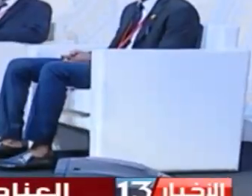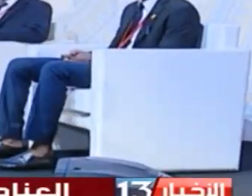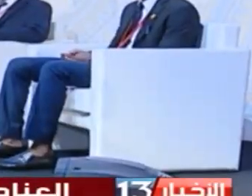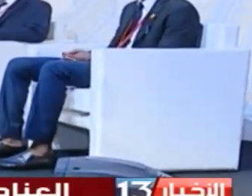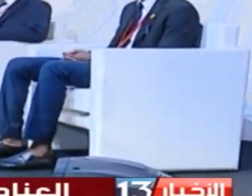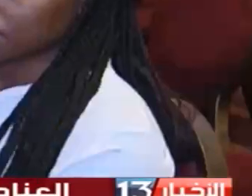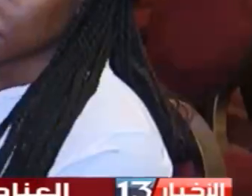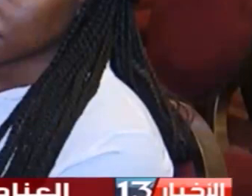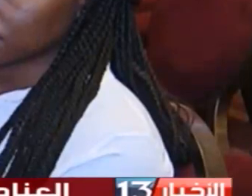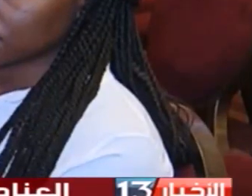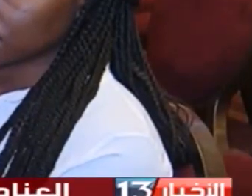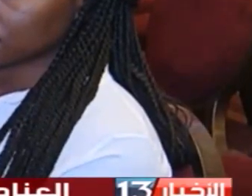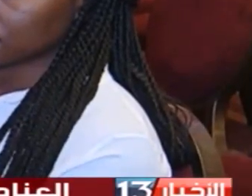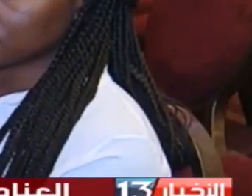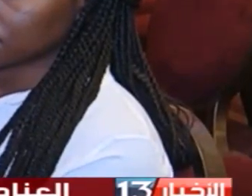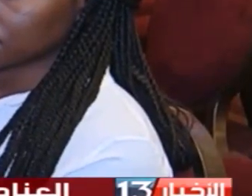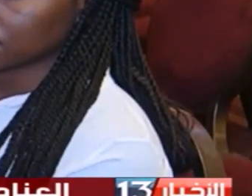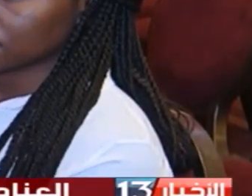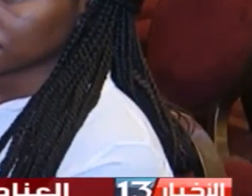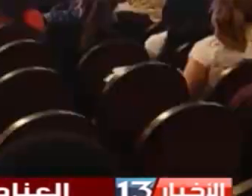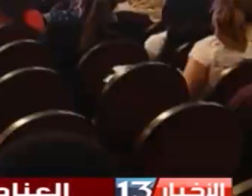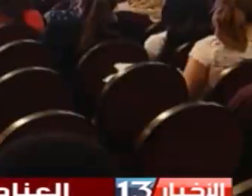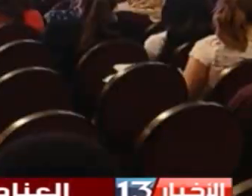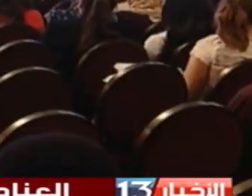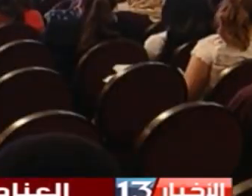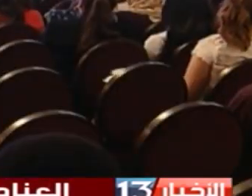الاداريه ظروف الاقامه